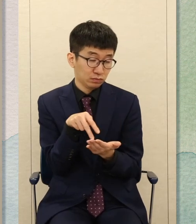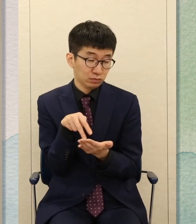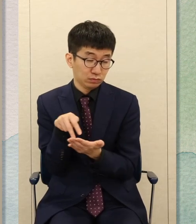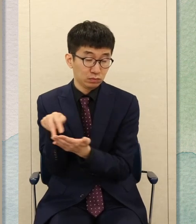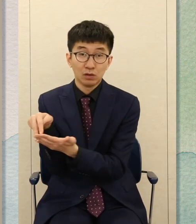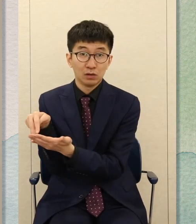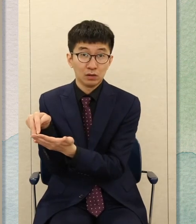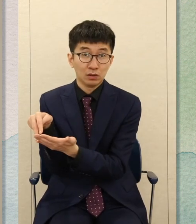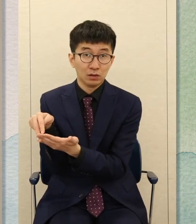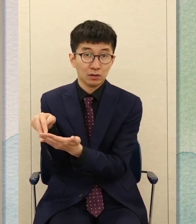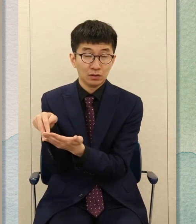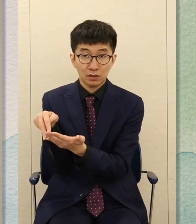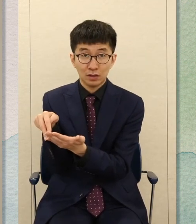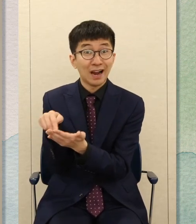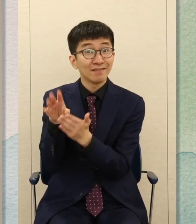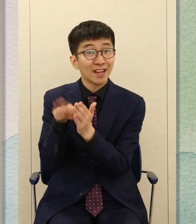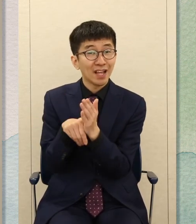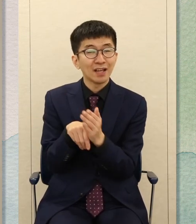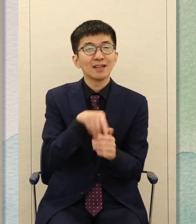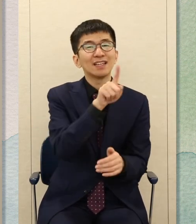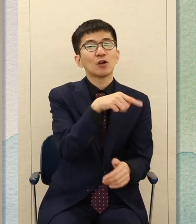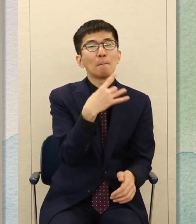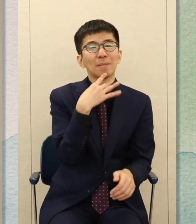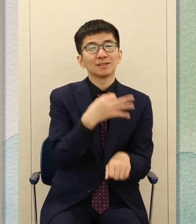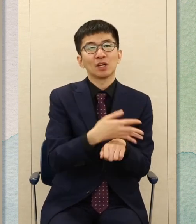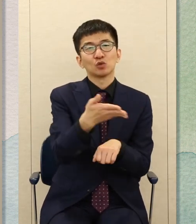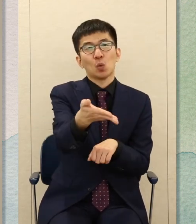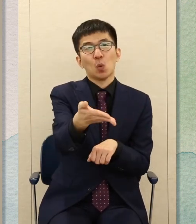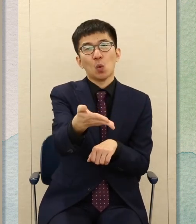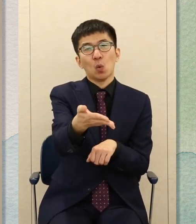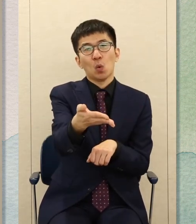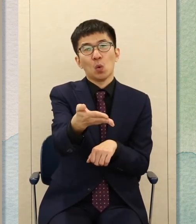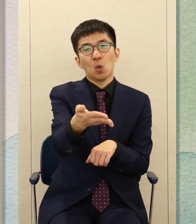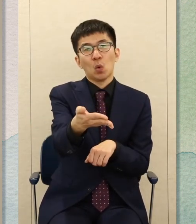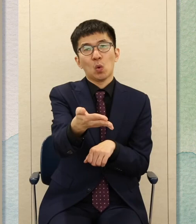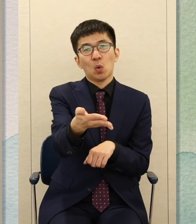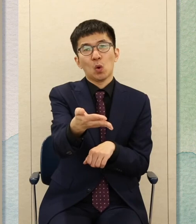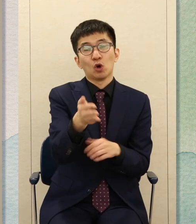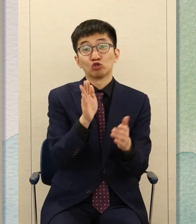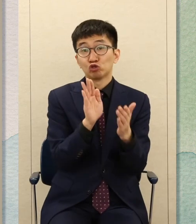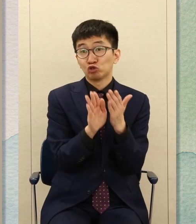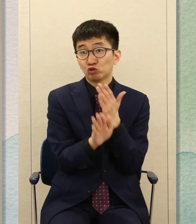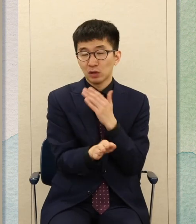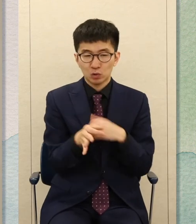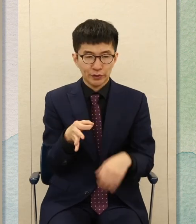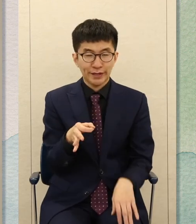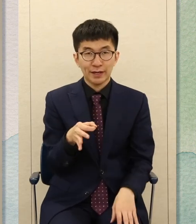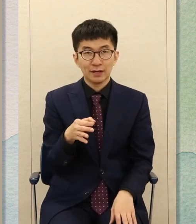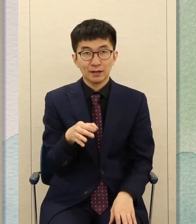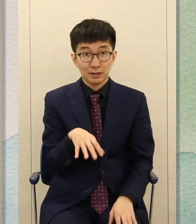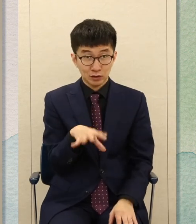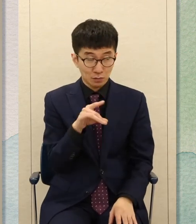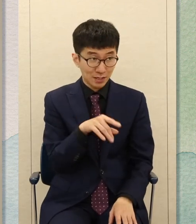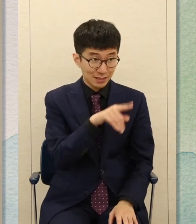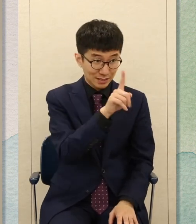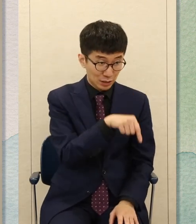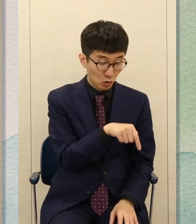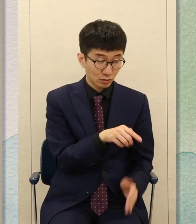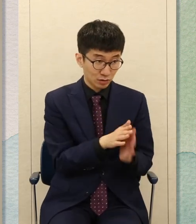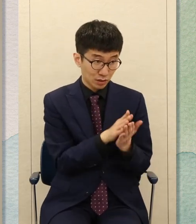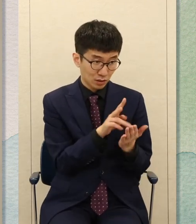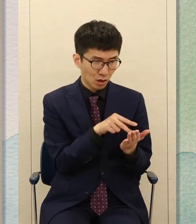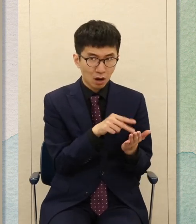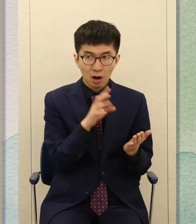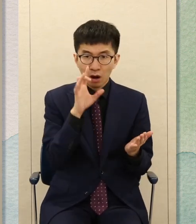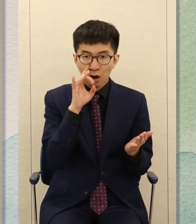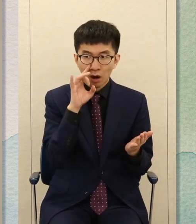사주면 돼요. 예, 그 다음부터는 돈을 못 대서 문제죠, 저희가. 예, 앞에만 사주면 뒤를 자동으로